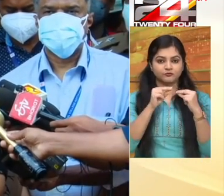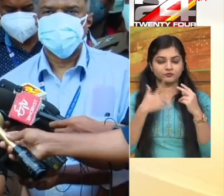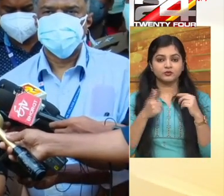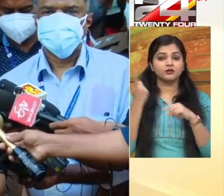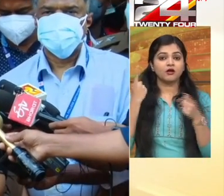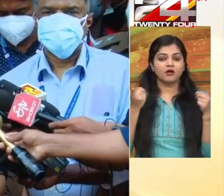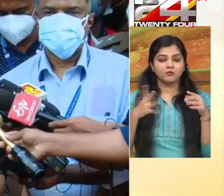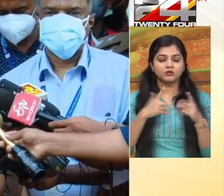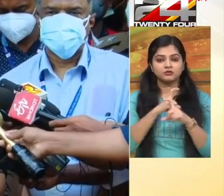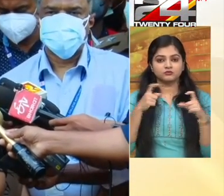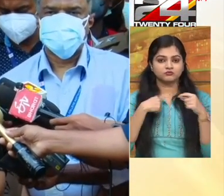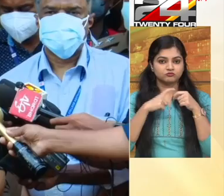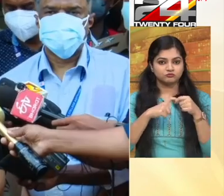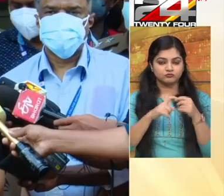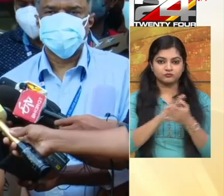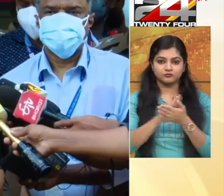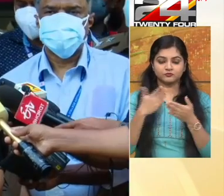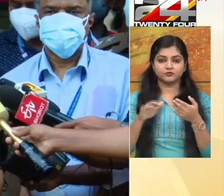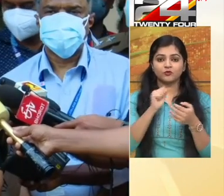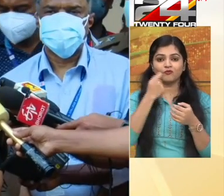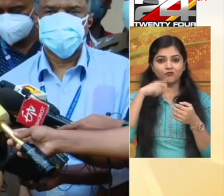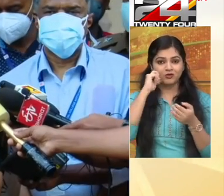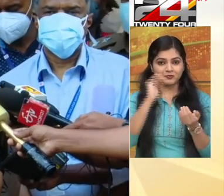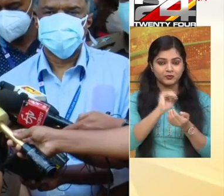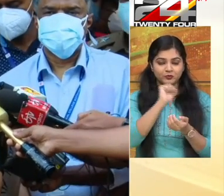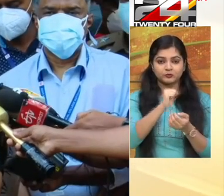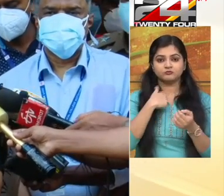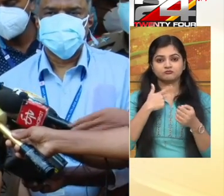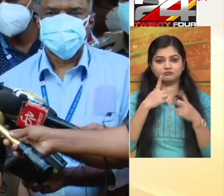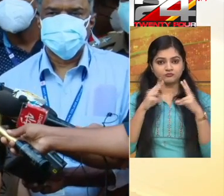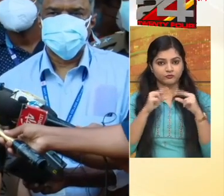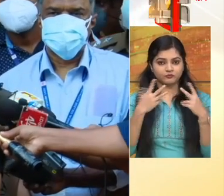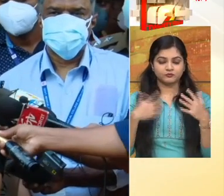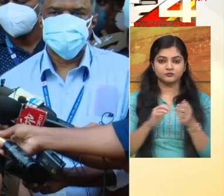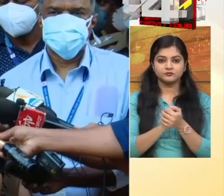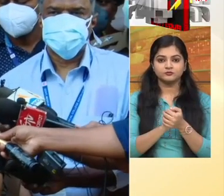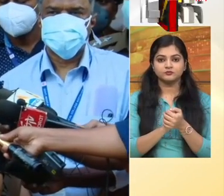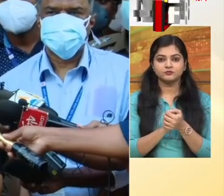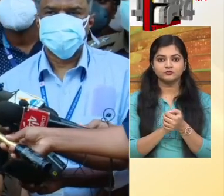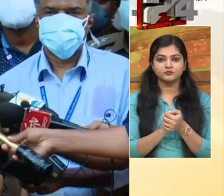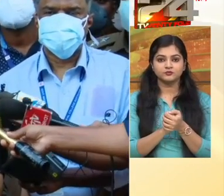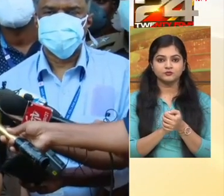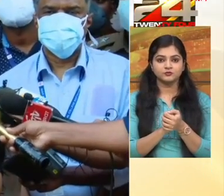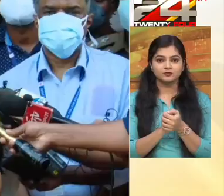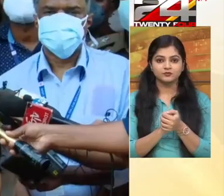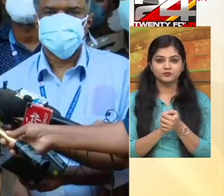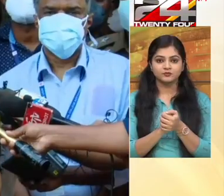ചോദിച്ചറിഞ്ഞു. കുഞ്ഞിൻ്റെ അച്ഛനെയും കണ്ടു. അപ്പോൾ അവർക്ക് വലിയ ആശ്വാസം. അതോടൊപ്പം